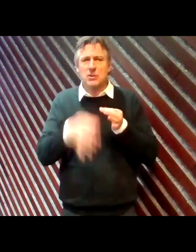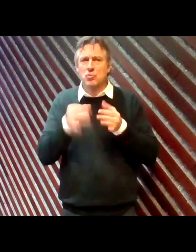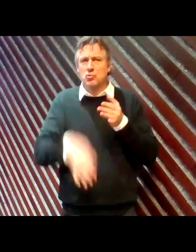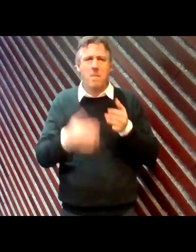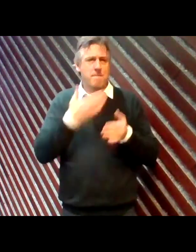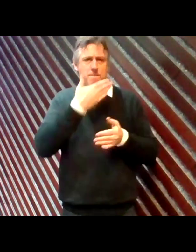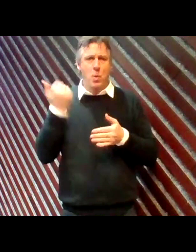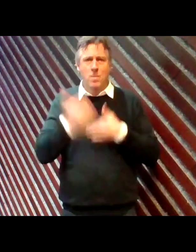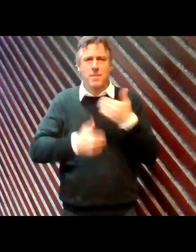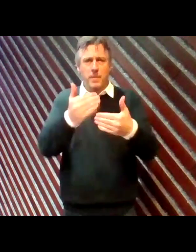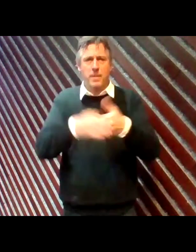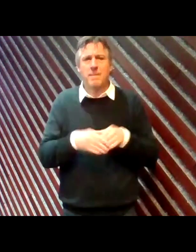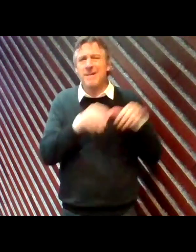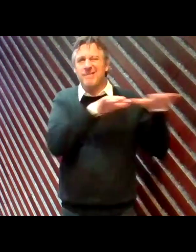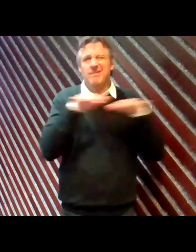aujourd'hui